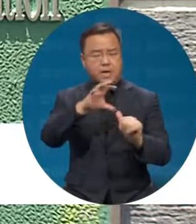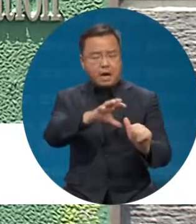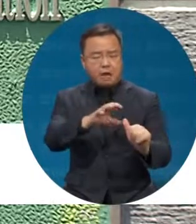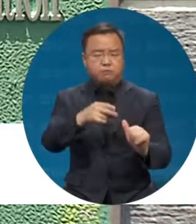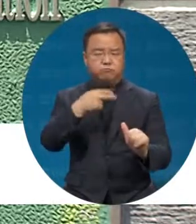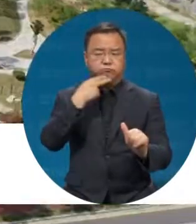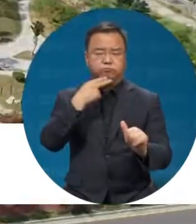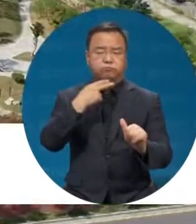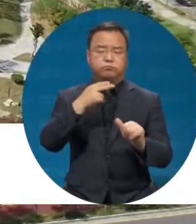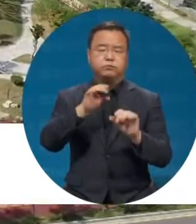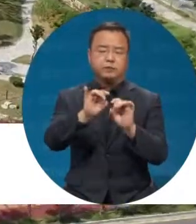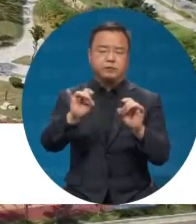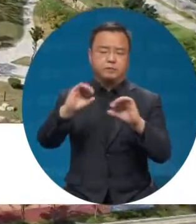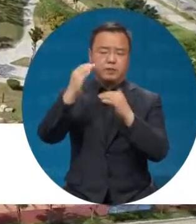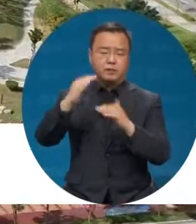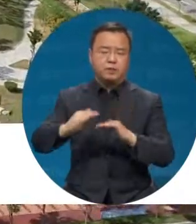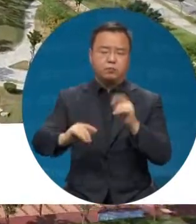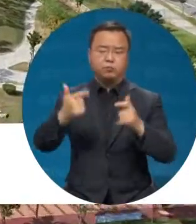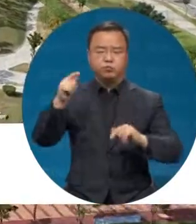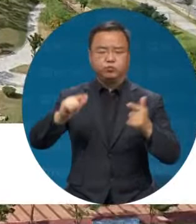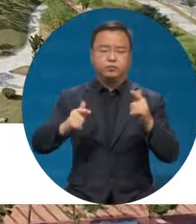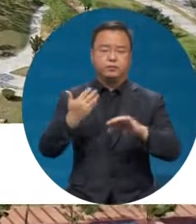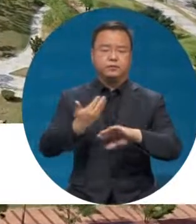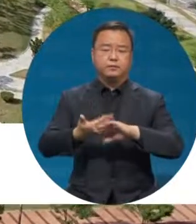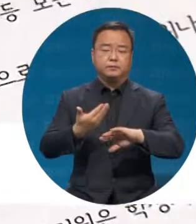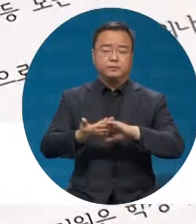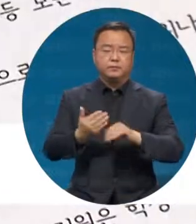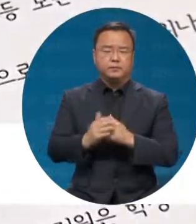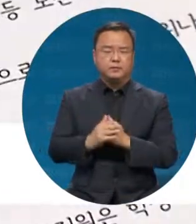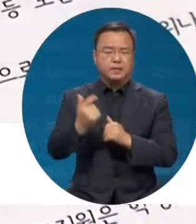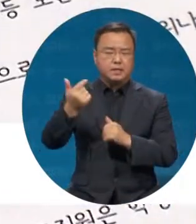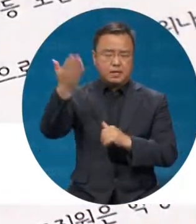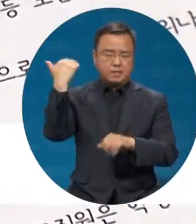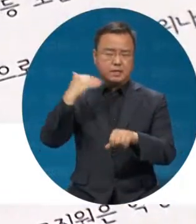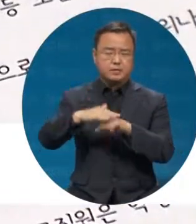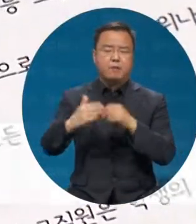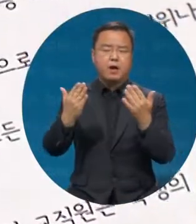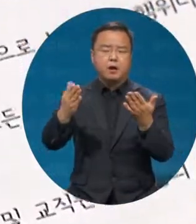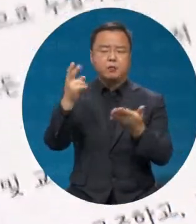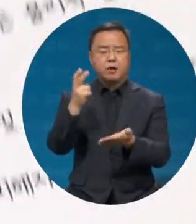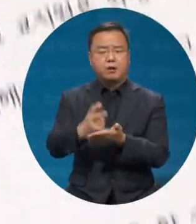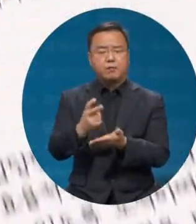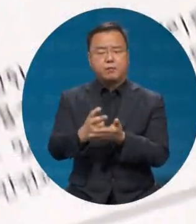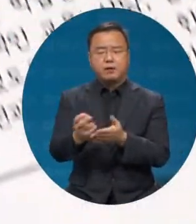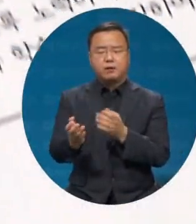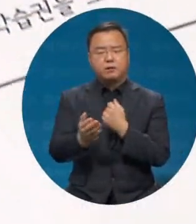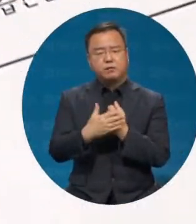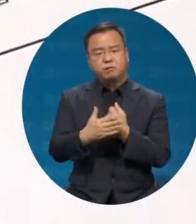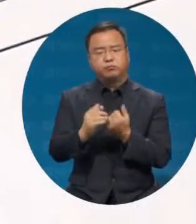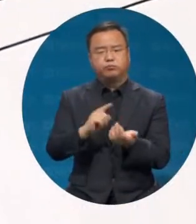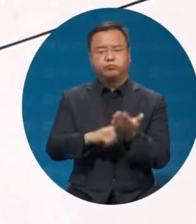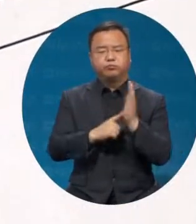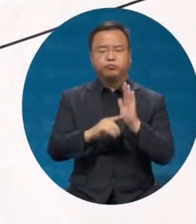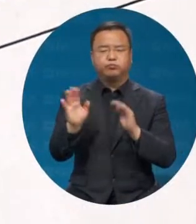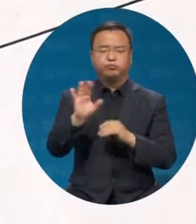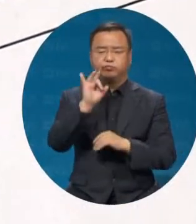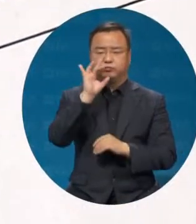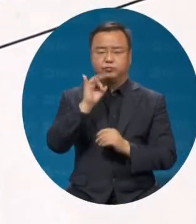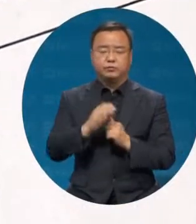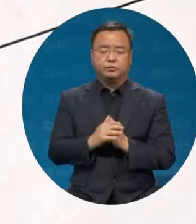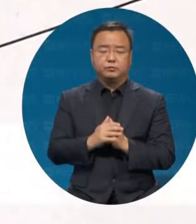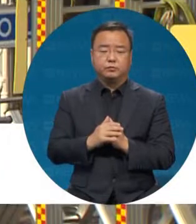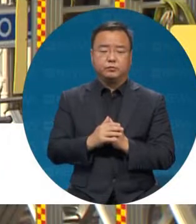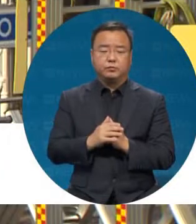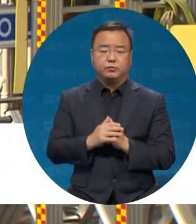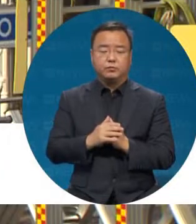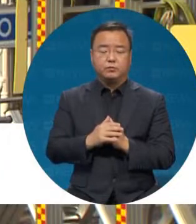조항도 지역마다 천차만별입니다. 구시대적인 학칙에 밀려 빛을 보기도 어렵습니다. 위에 티셔츠를